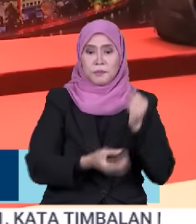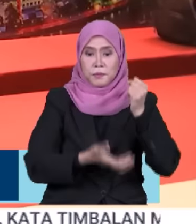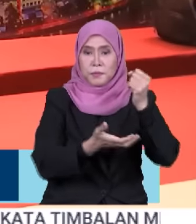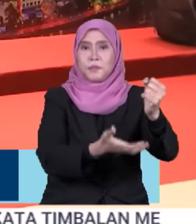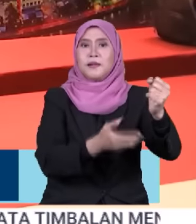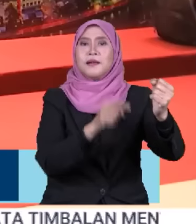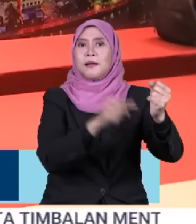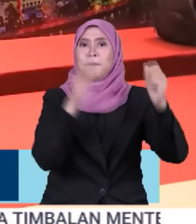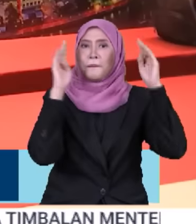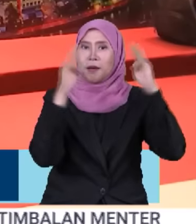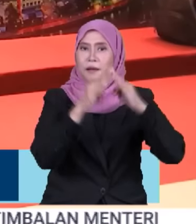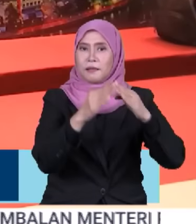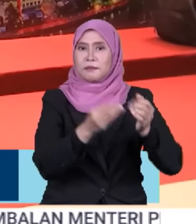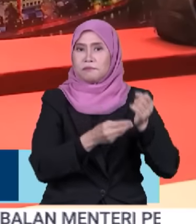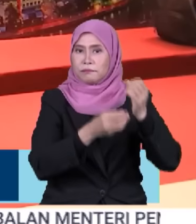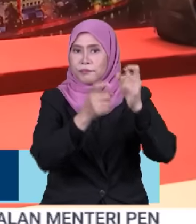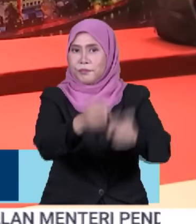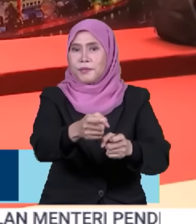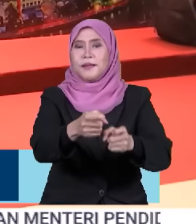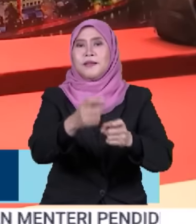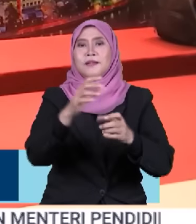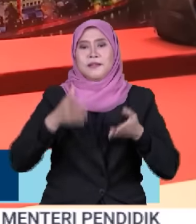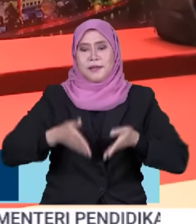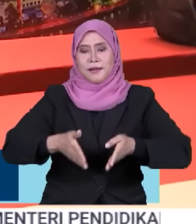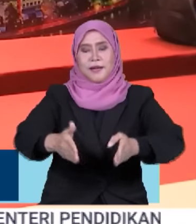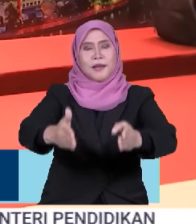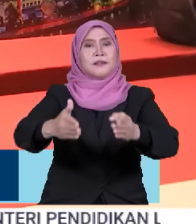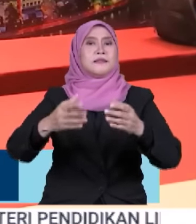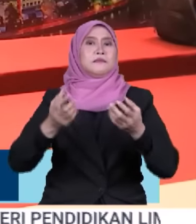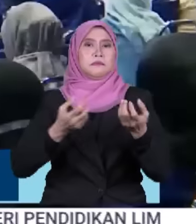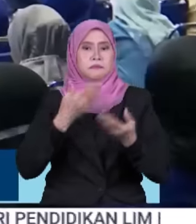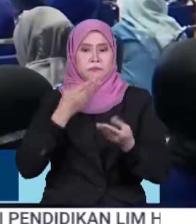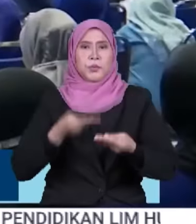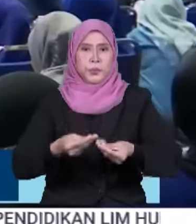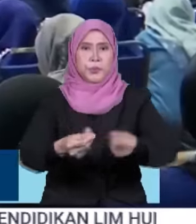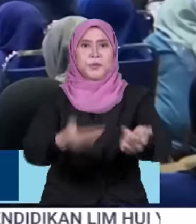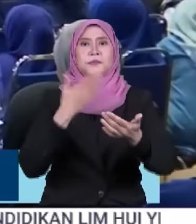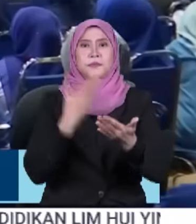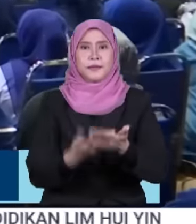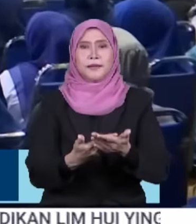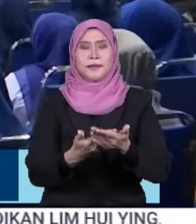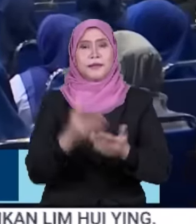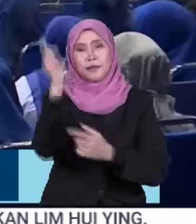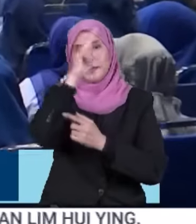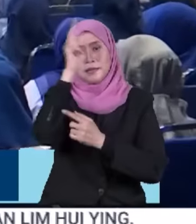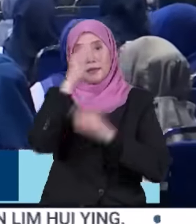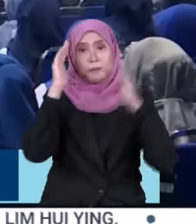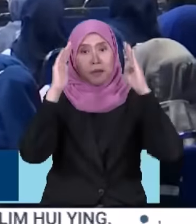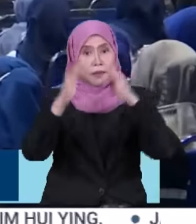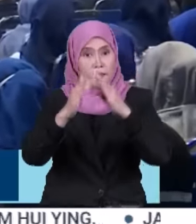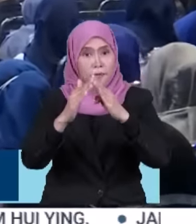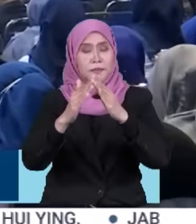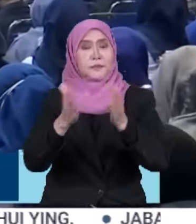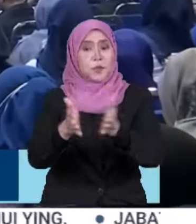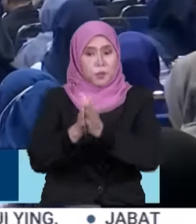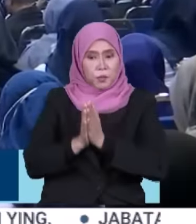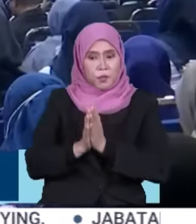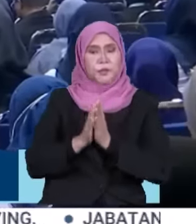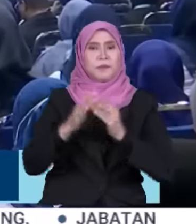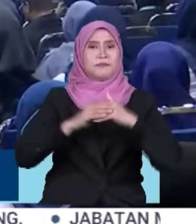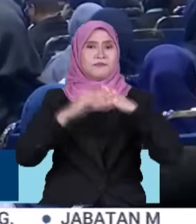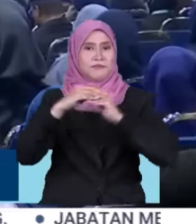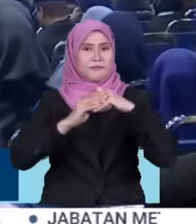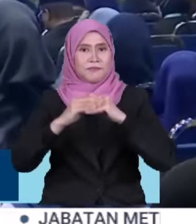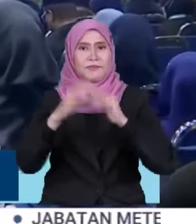diperuntukkan kepada Pahang untuk memastikan jalan negeri berada dalam keadaan baik. Katanya, Kerajaan Negeri Pahang juga telah memohon untuk